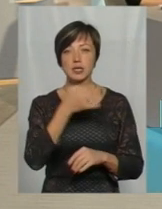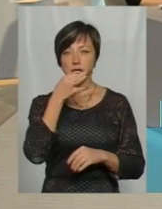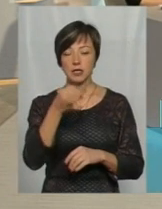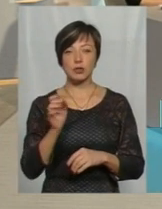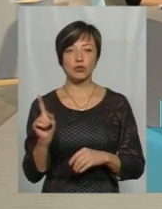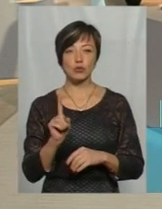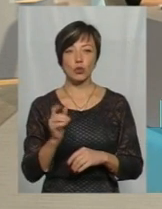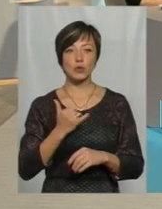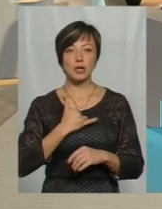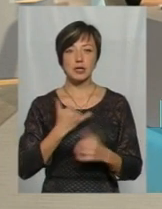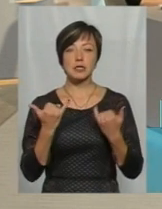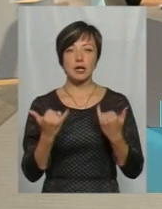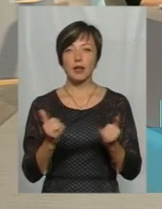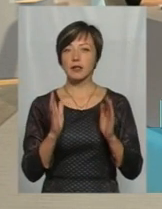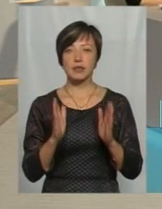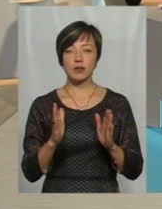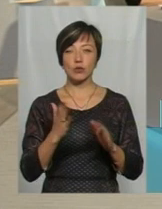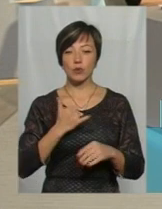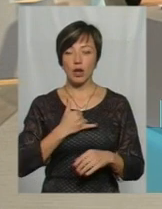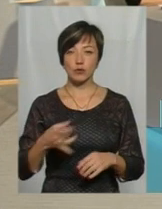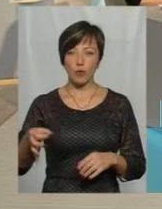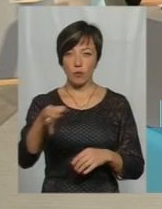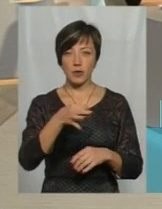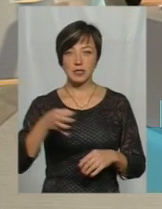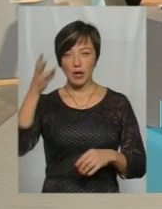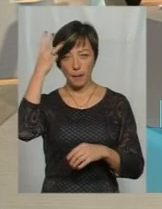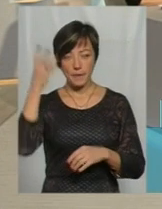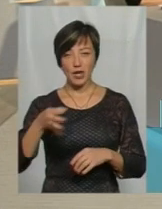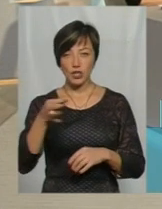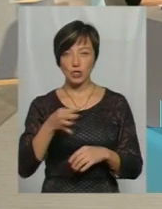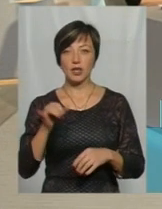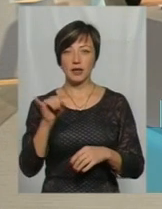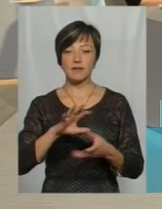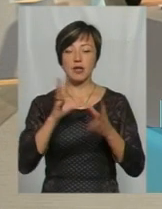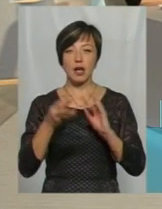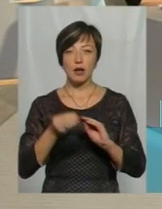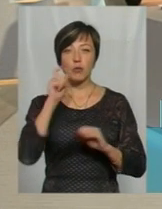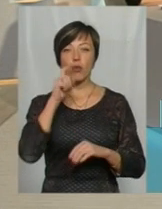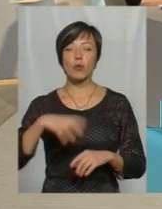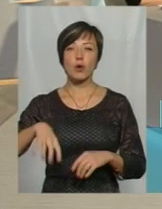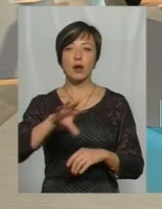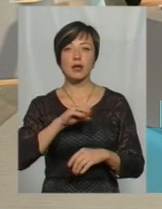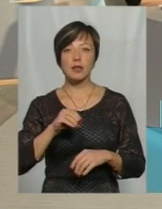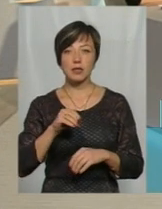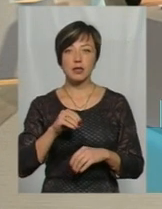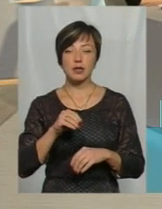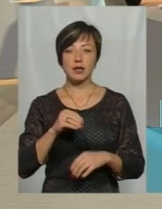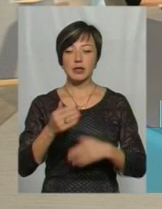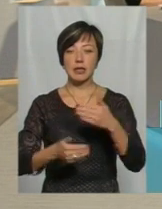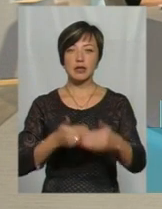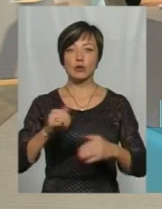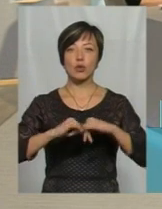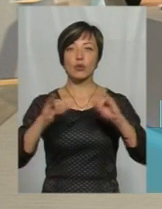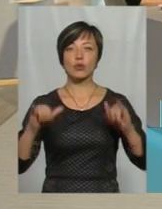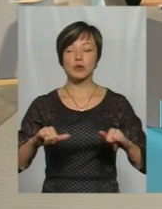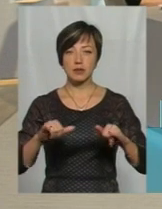сказати, що у нас зараз, і не тільки в нашому регіоні, на Хмельниччині, а взагалі по Україні, іде тенденція до